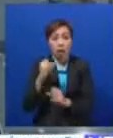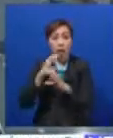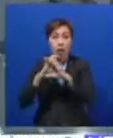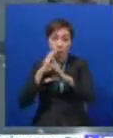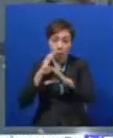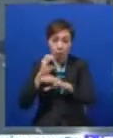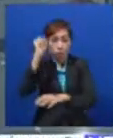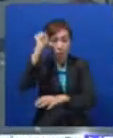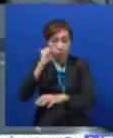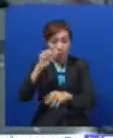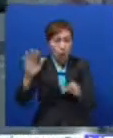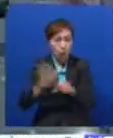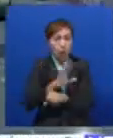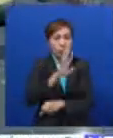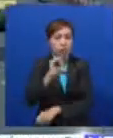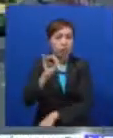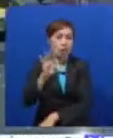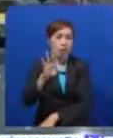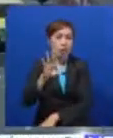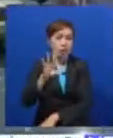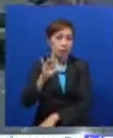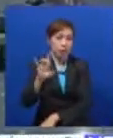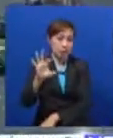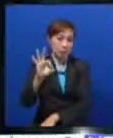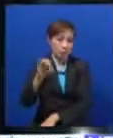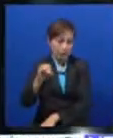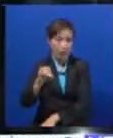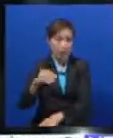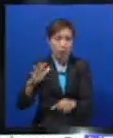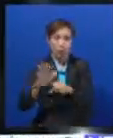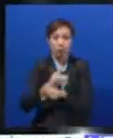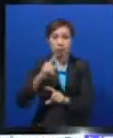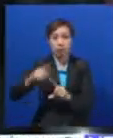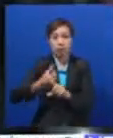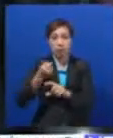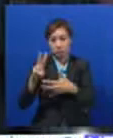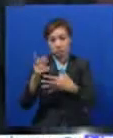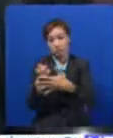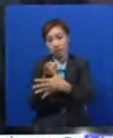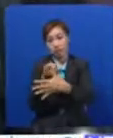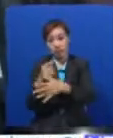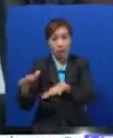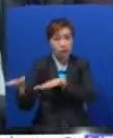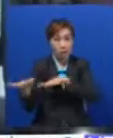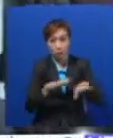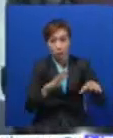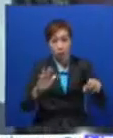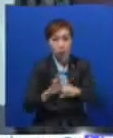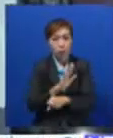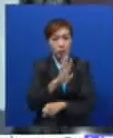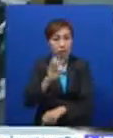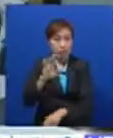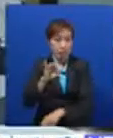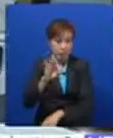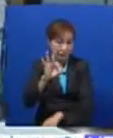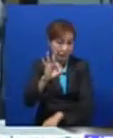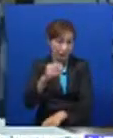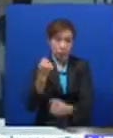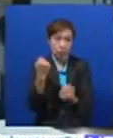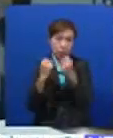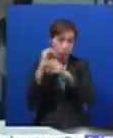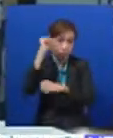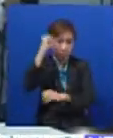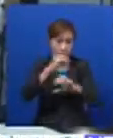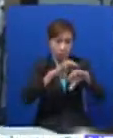ครบ489คันภายในต้นเดือนธันวาคมนี้ค่ะซึ่งหลังจากรับรถครบทั้งจำนวนแล้วจะมีการประเมิน